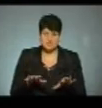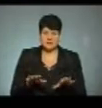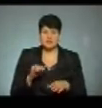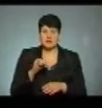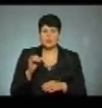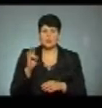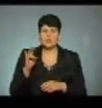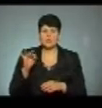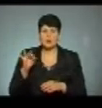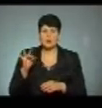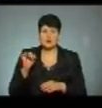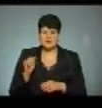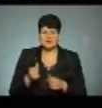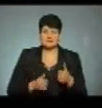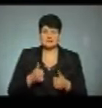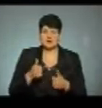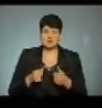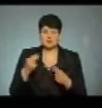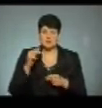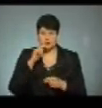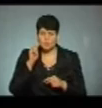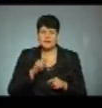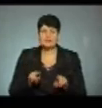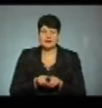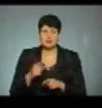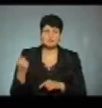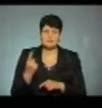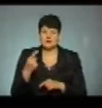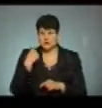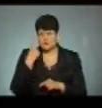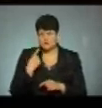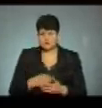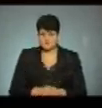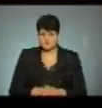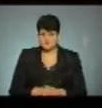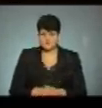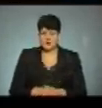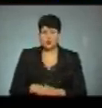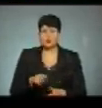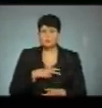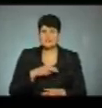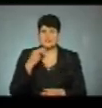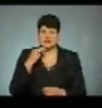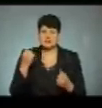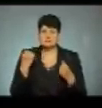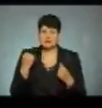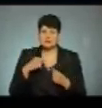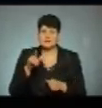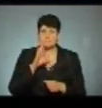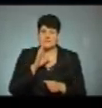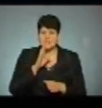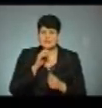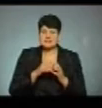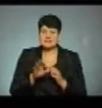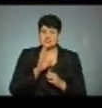юніорських змаганнях чемпіонату України також перше в особистому заліку. У номінації «Краща спортсменка» серед жінок